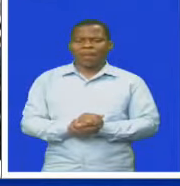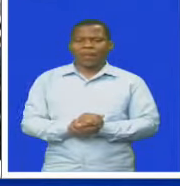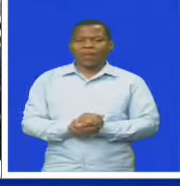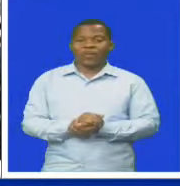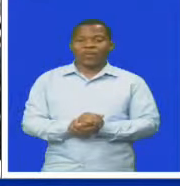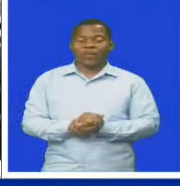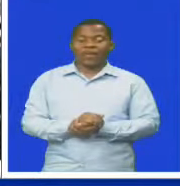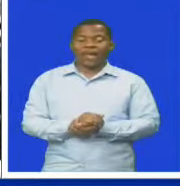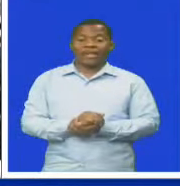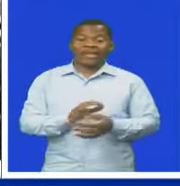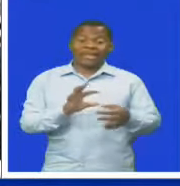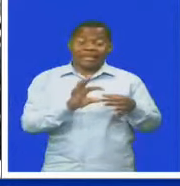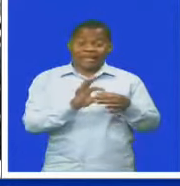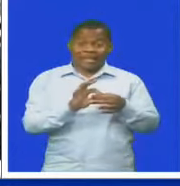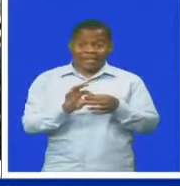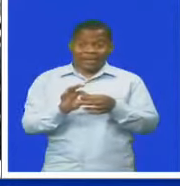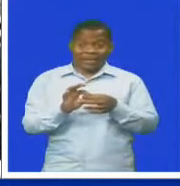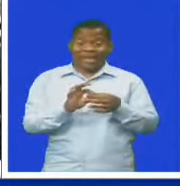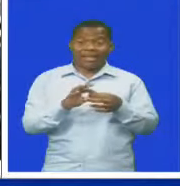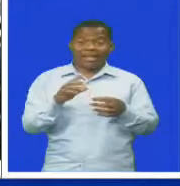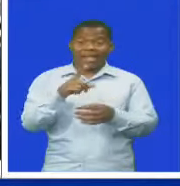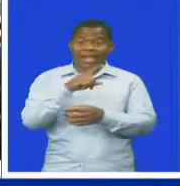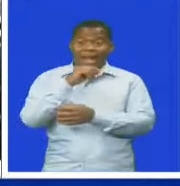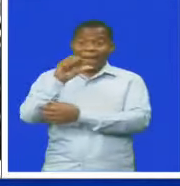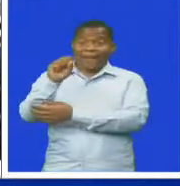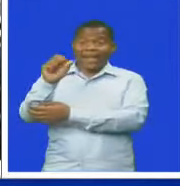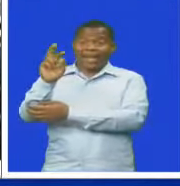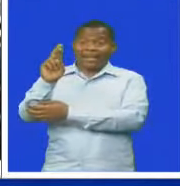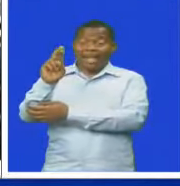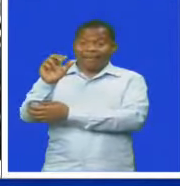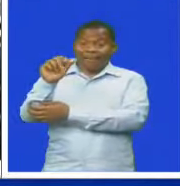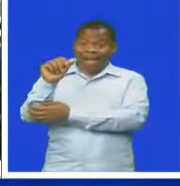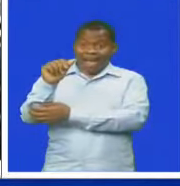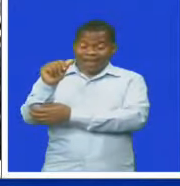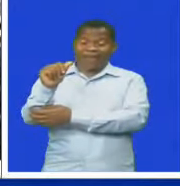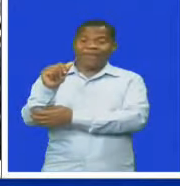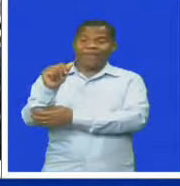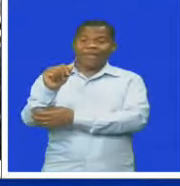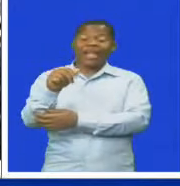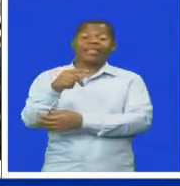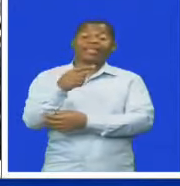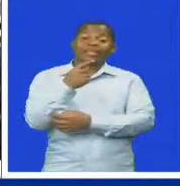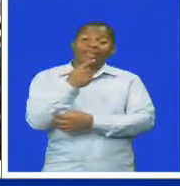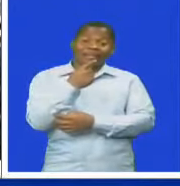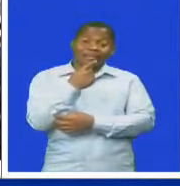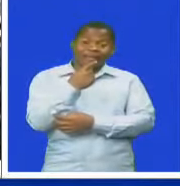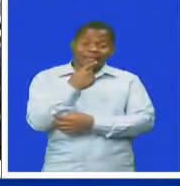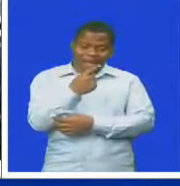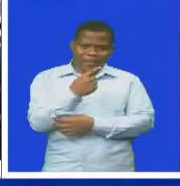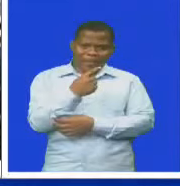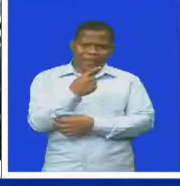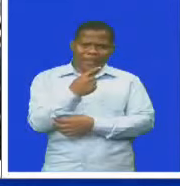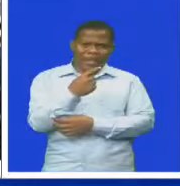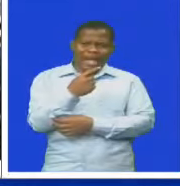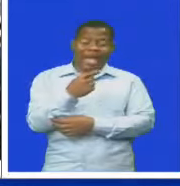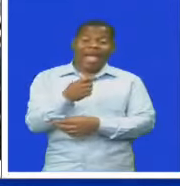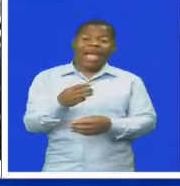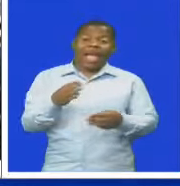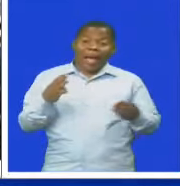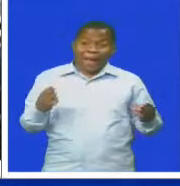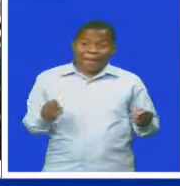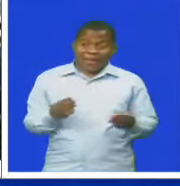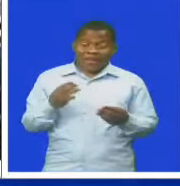umthelo iEswatini Revenue Authority lithi masinyane kutawuvala kubhadala ngesandla imali yemthelo wempahla sivele siyithengele